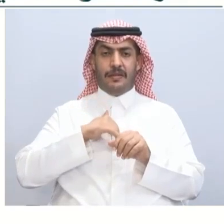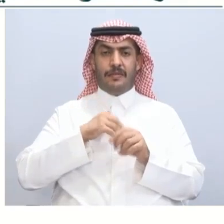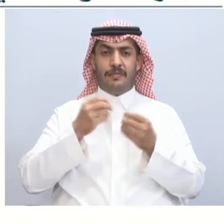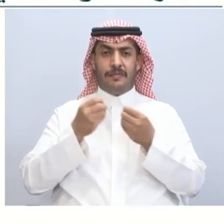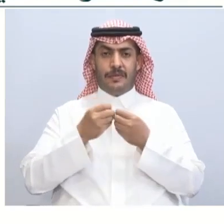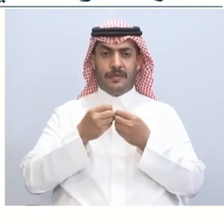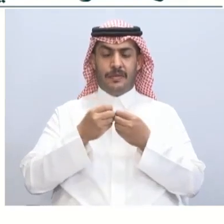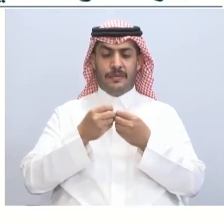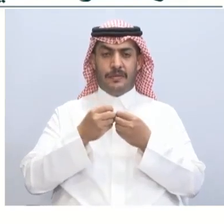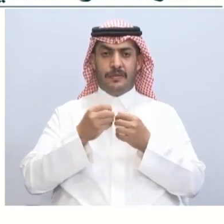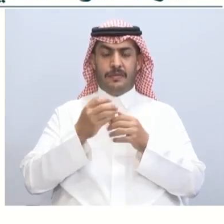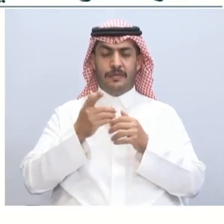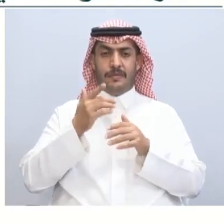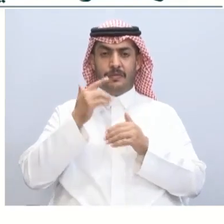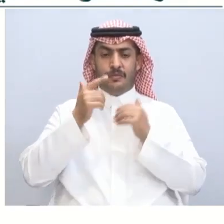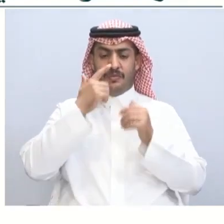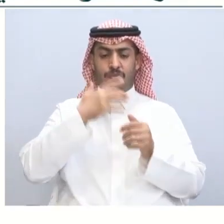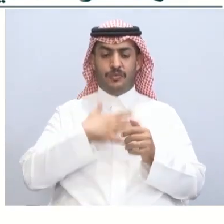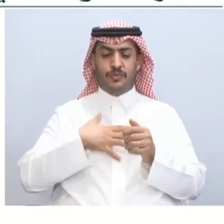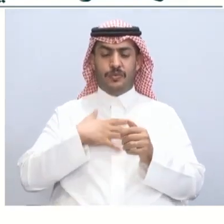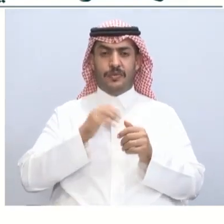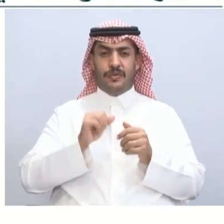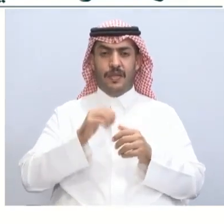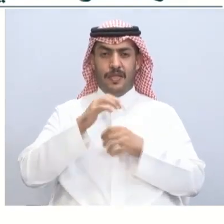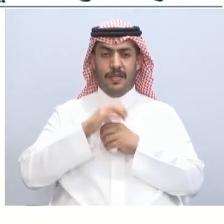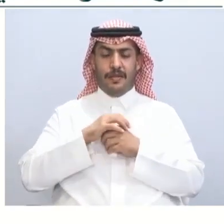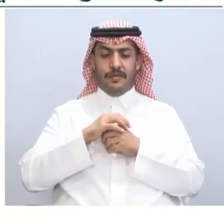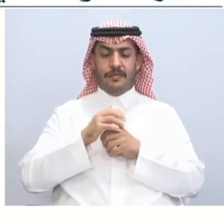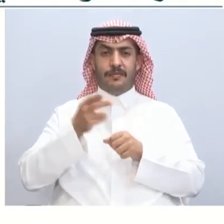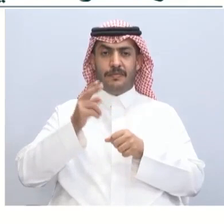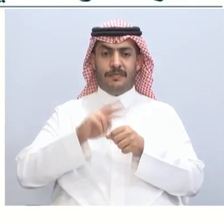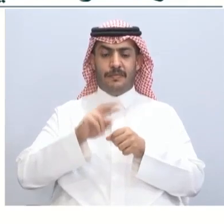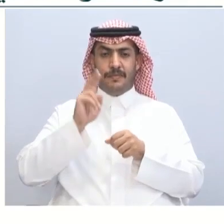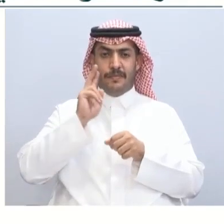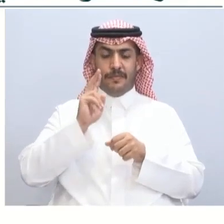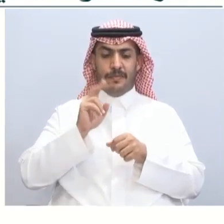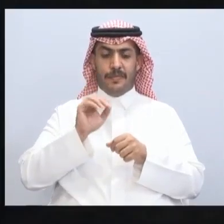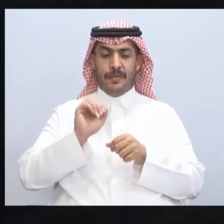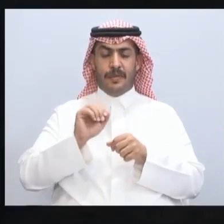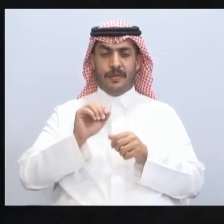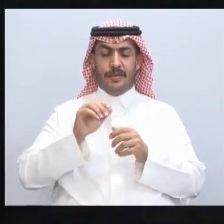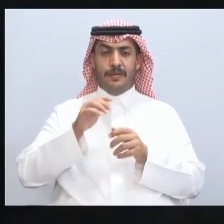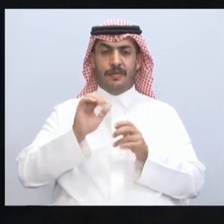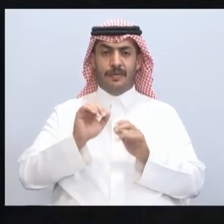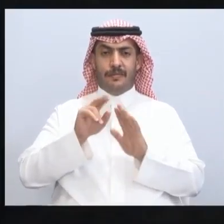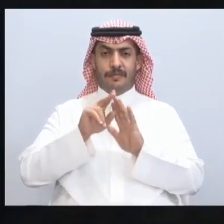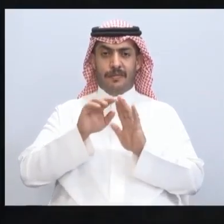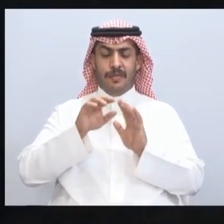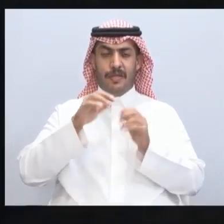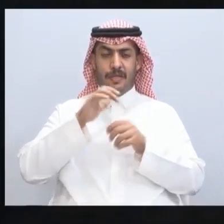معا لاحداث نمو الشعور بالضغط مره اخرى تعرفنا على مصادر